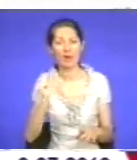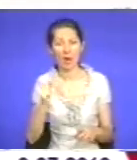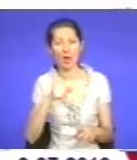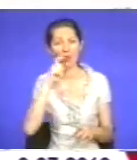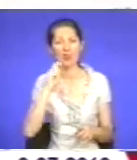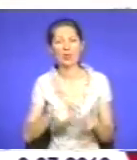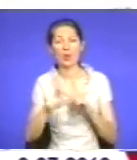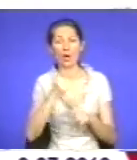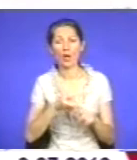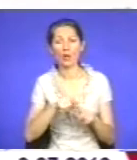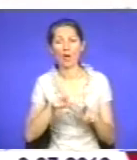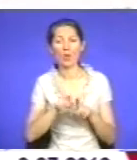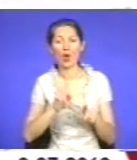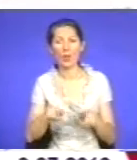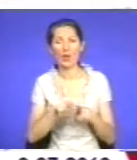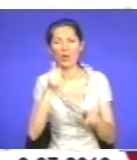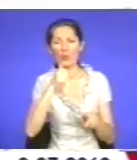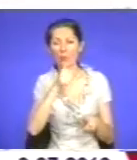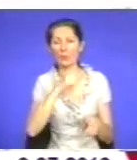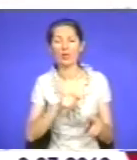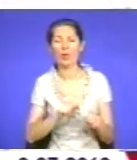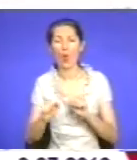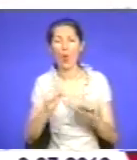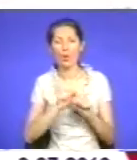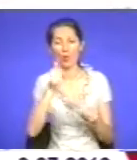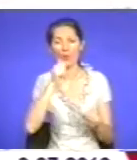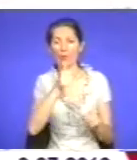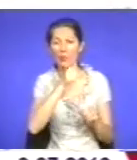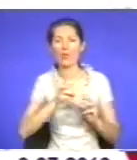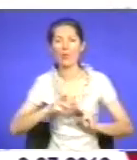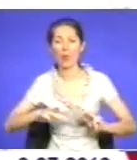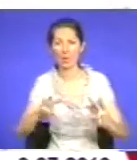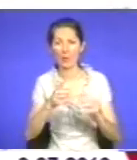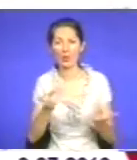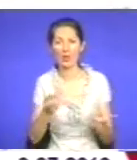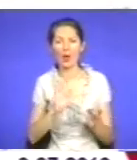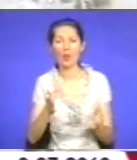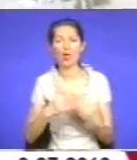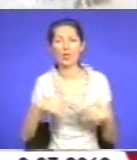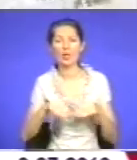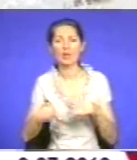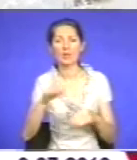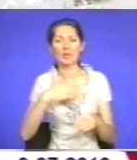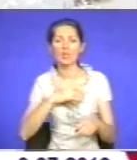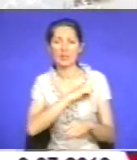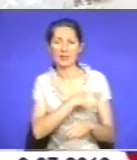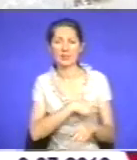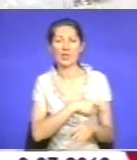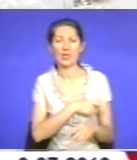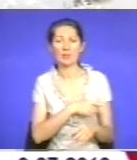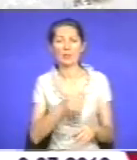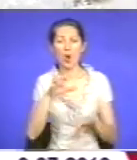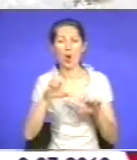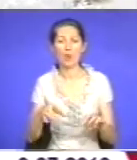підпільним урядом і підпільним парламентом, бо треба було об'єднати всі наші сили. Голова обласної організації